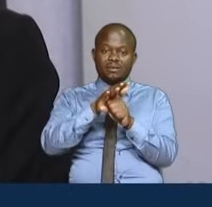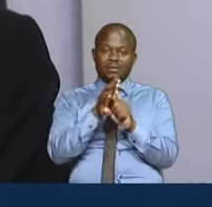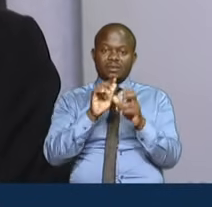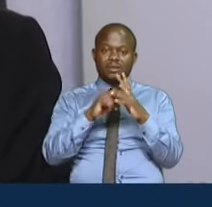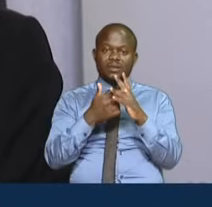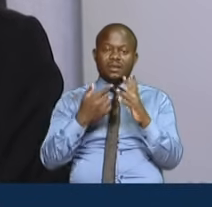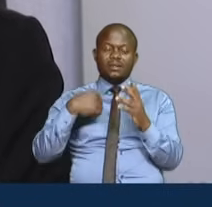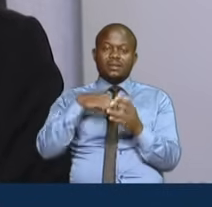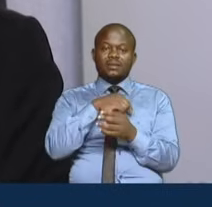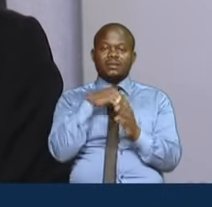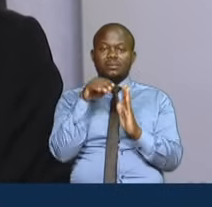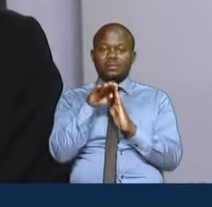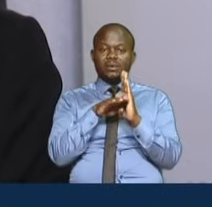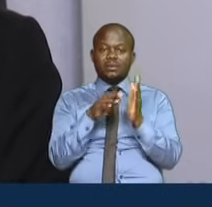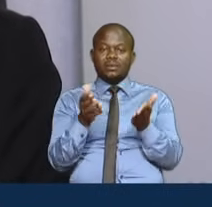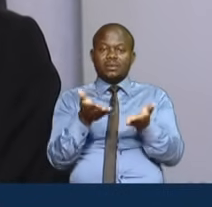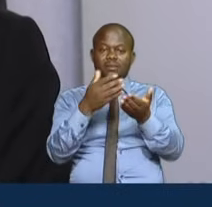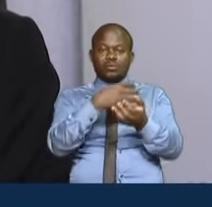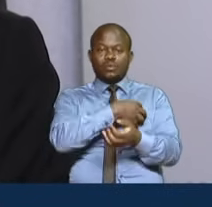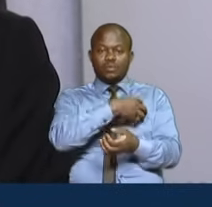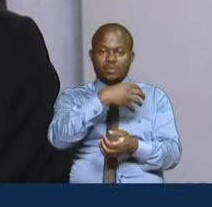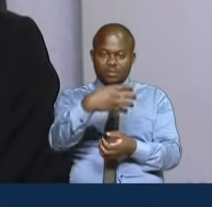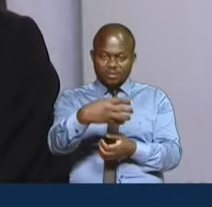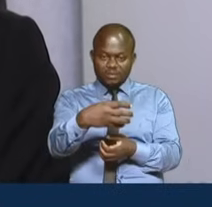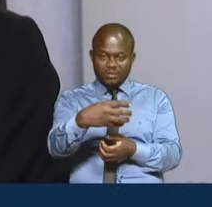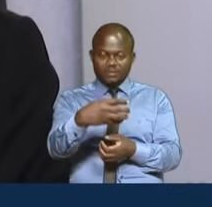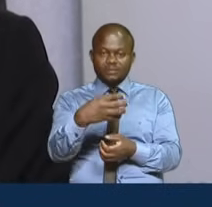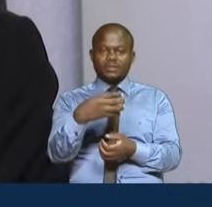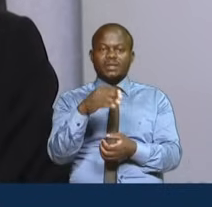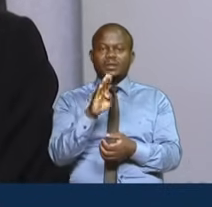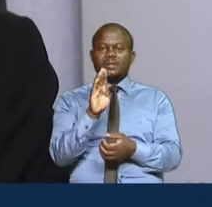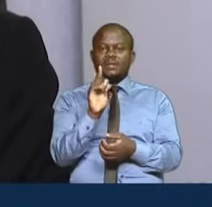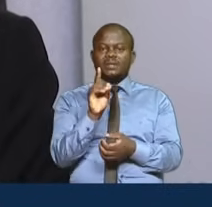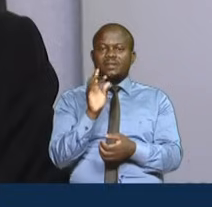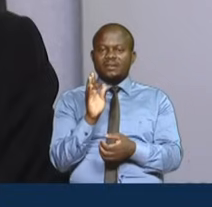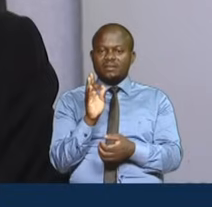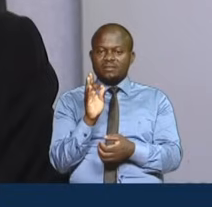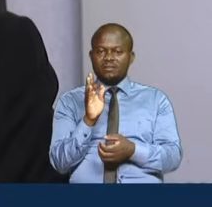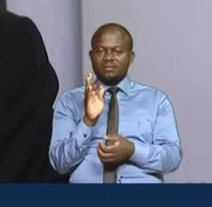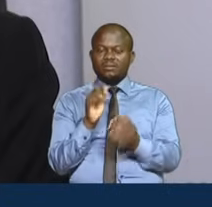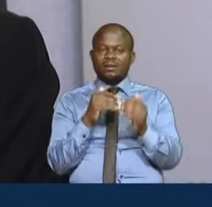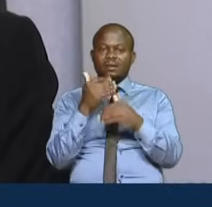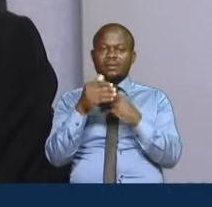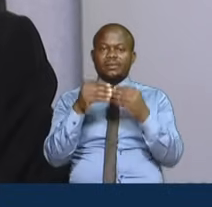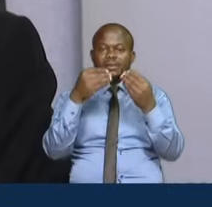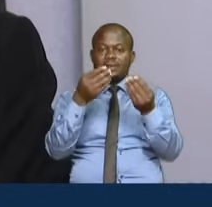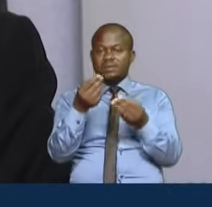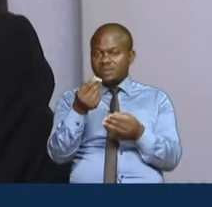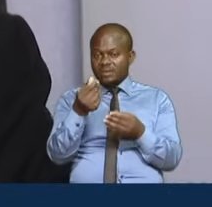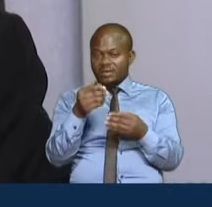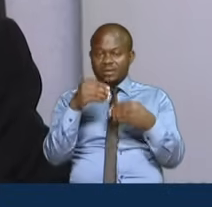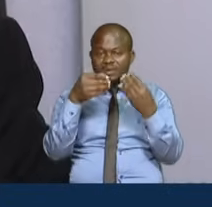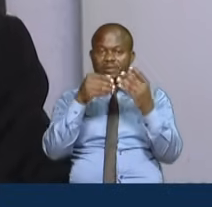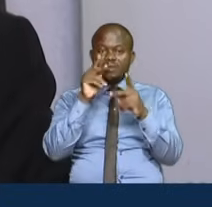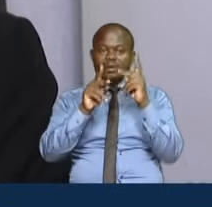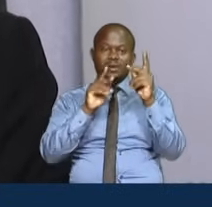gahunda yo kuzahura ubukungu, BDF ihabwa amafaranga yo guha